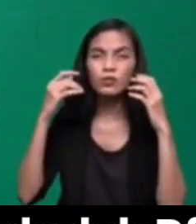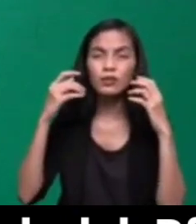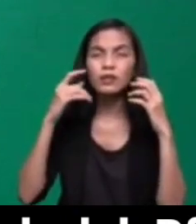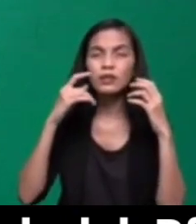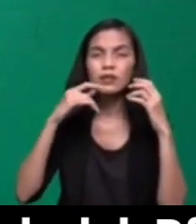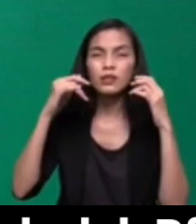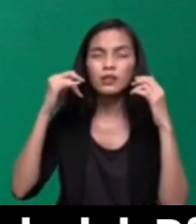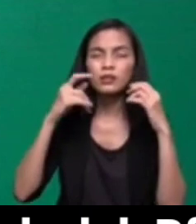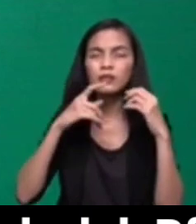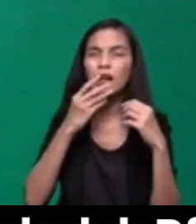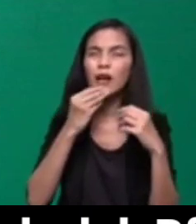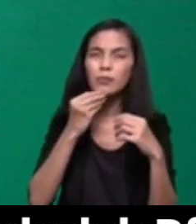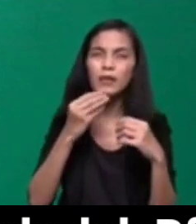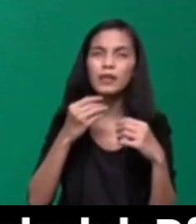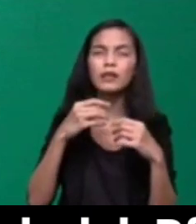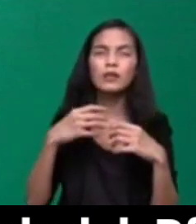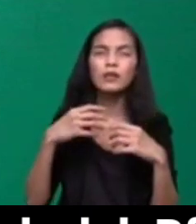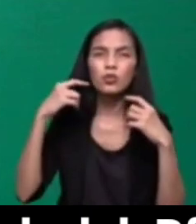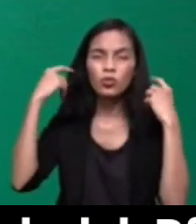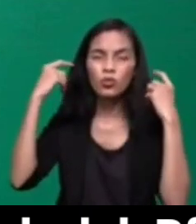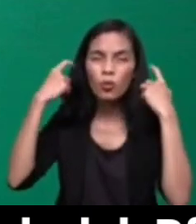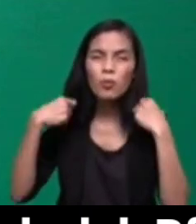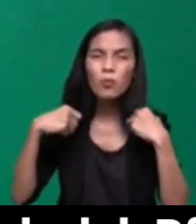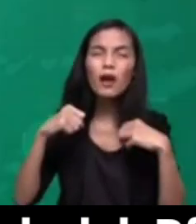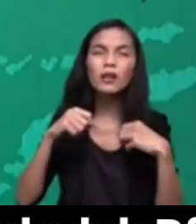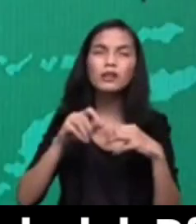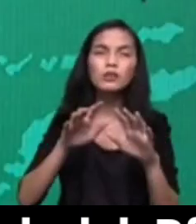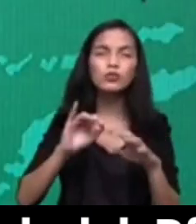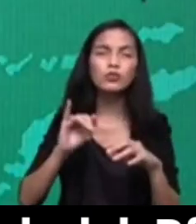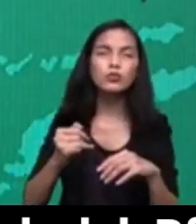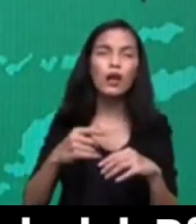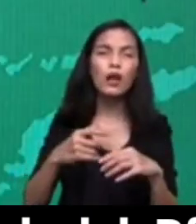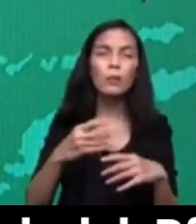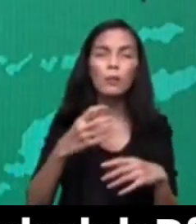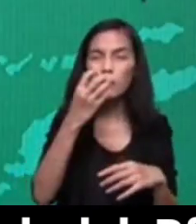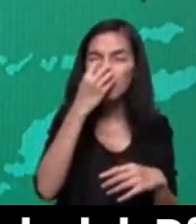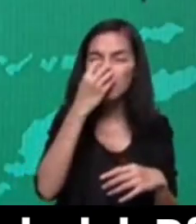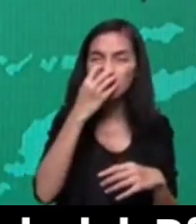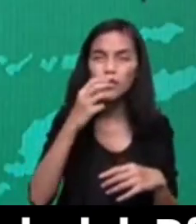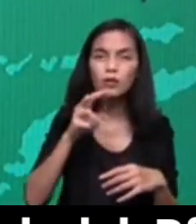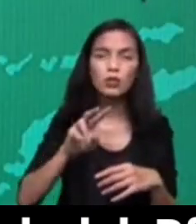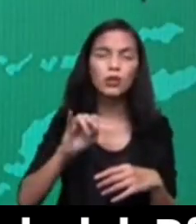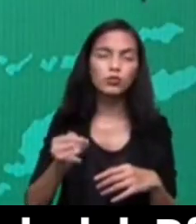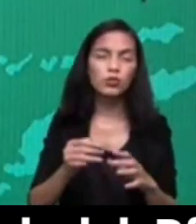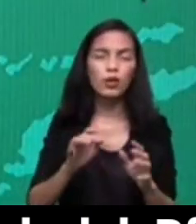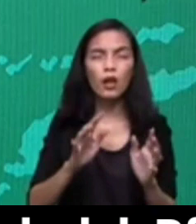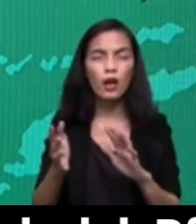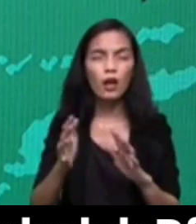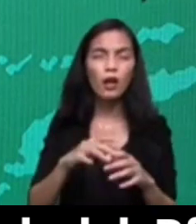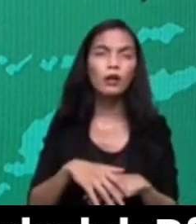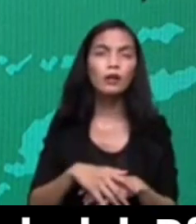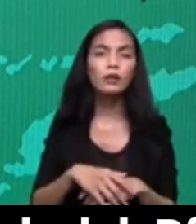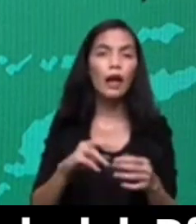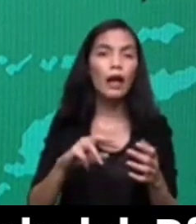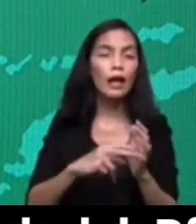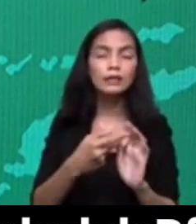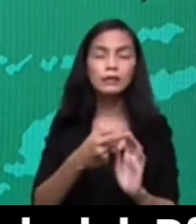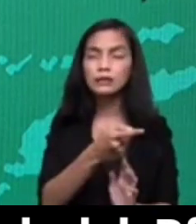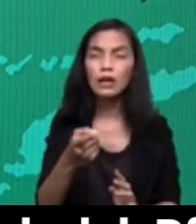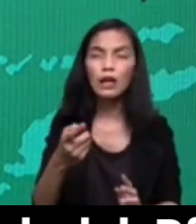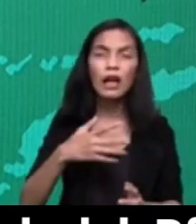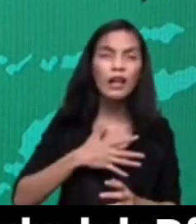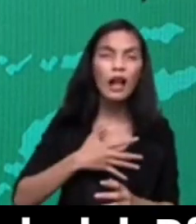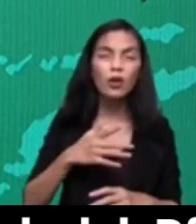rupiah dan babi sebesar 2 juta rupiah Oleh karena itu kami menginformasikan agar peternak tidak perlu ragu untuk